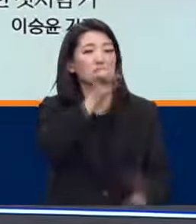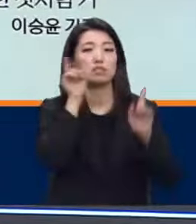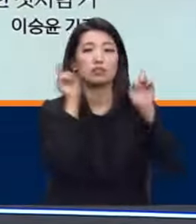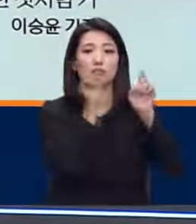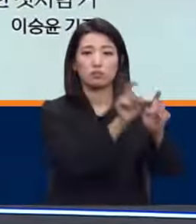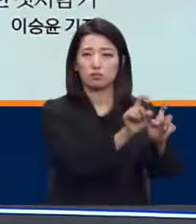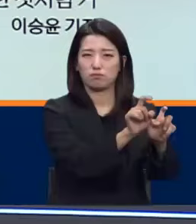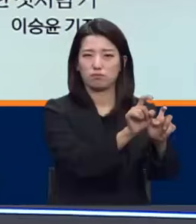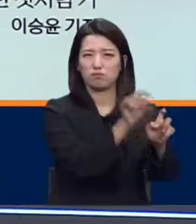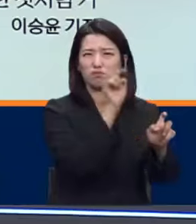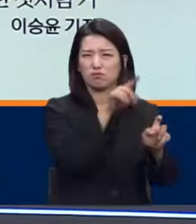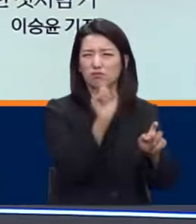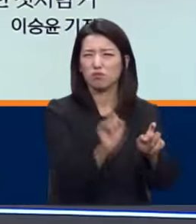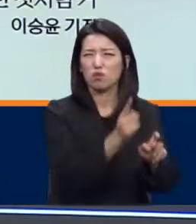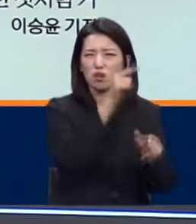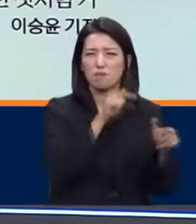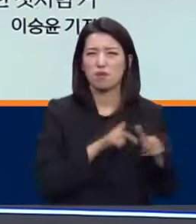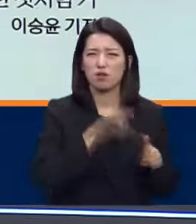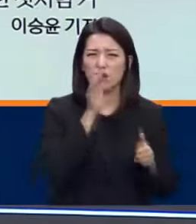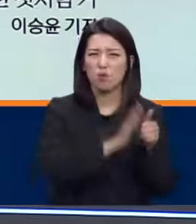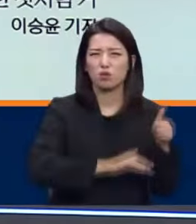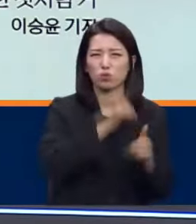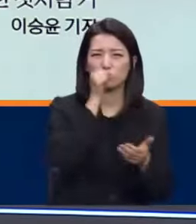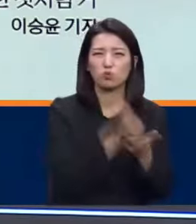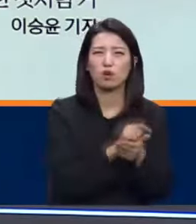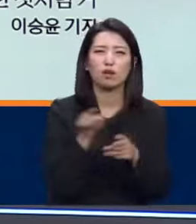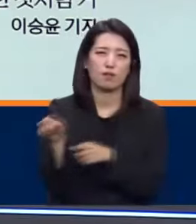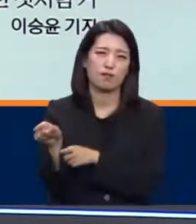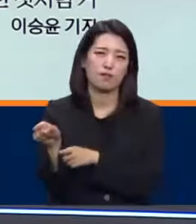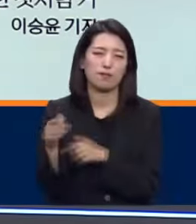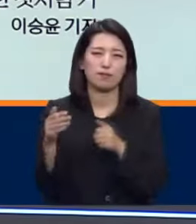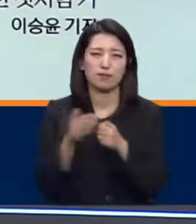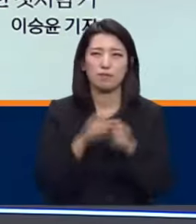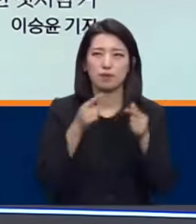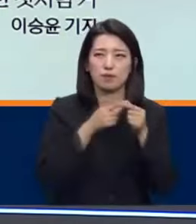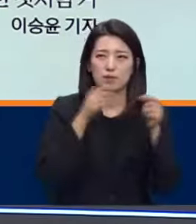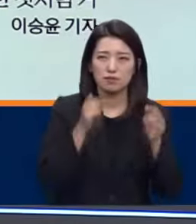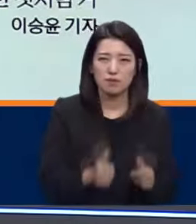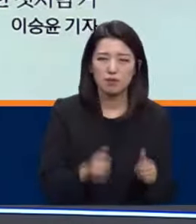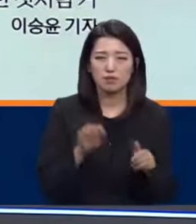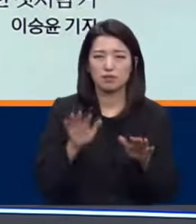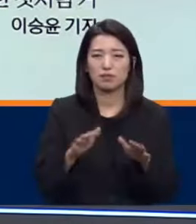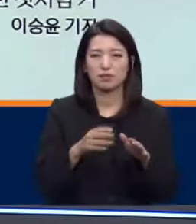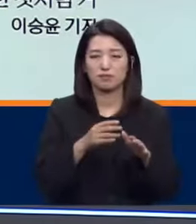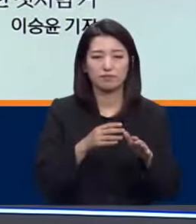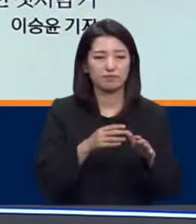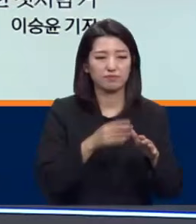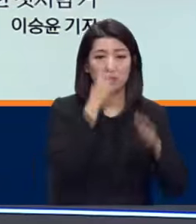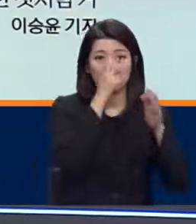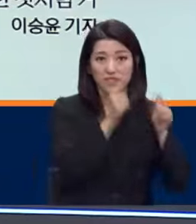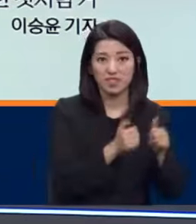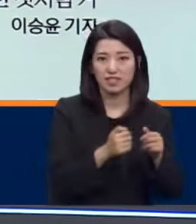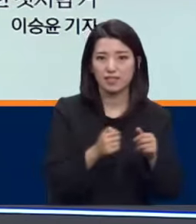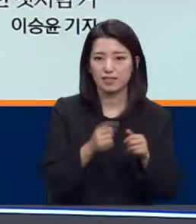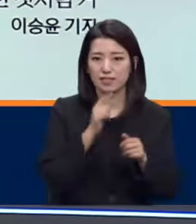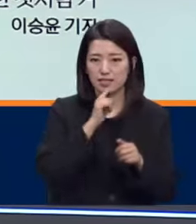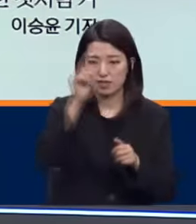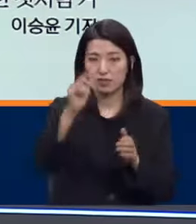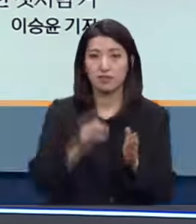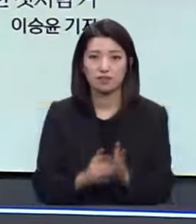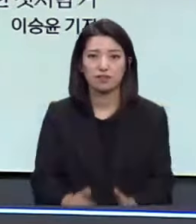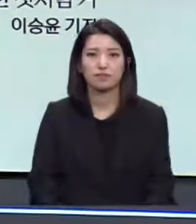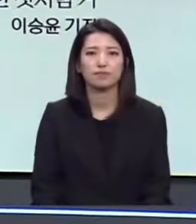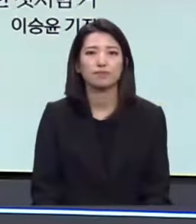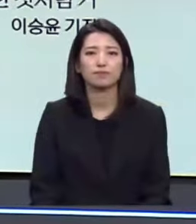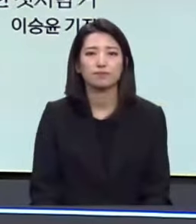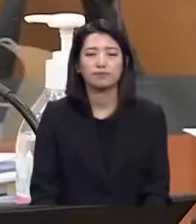김의겸 전 의원 국회 법사 위원으로 있으면서요 발언을 했었죠 청담동 술자리요 얘기 잠깐 들어보고